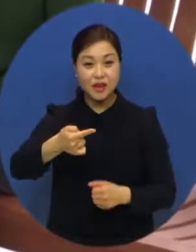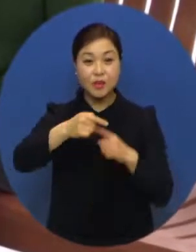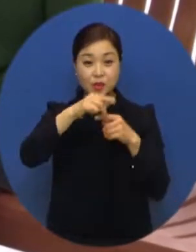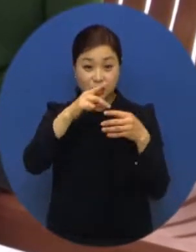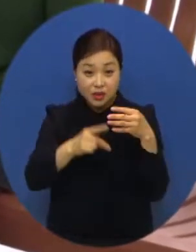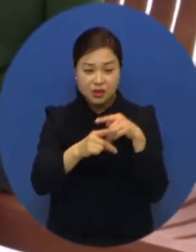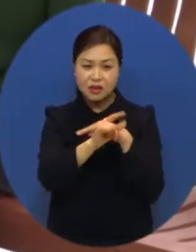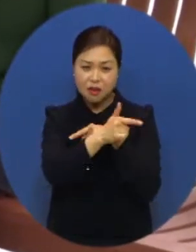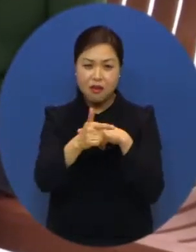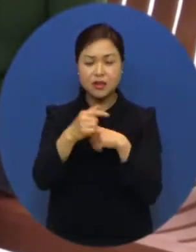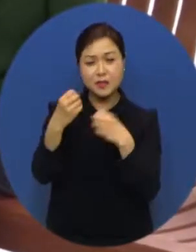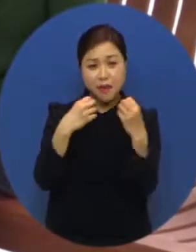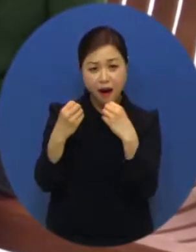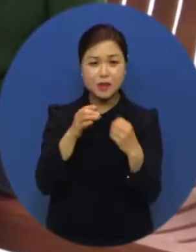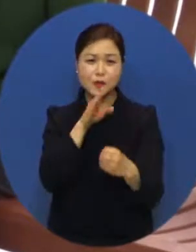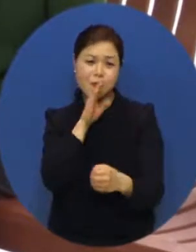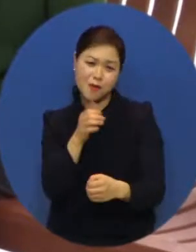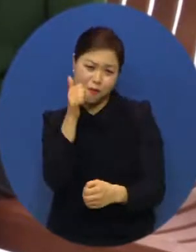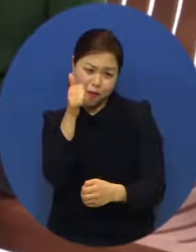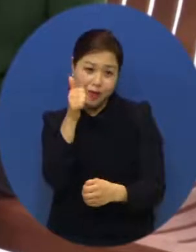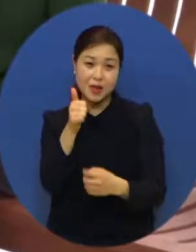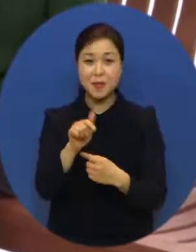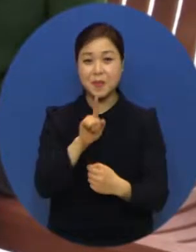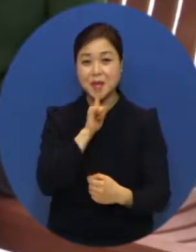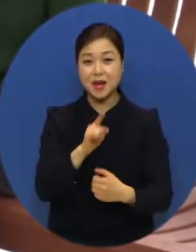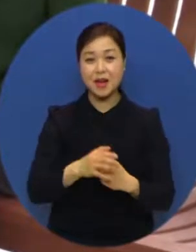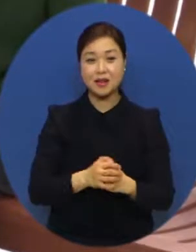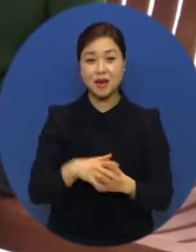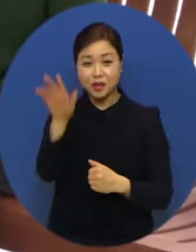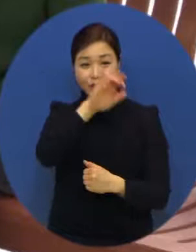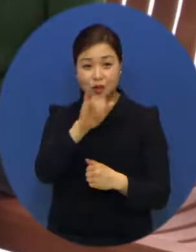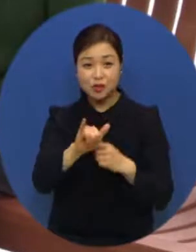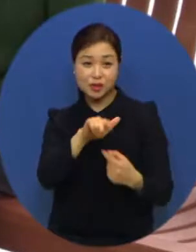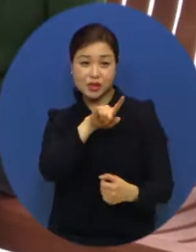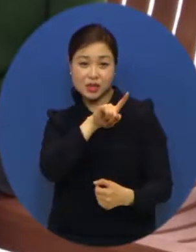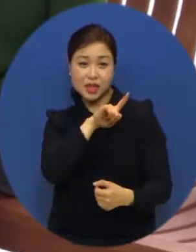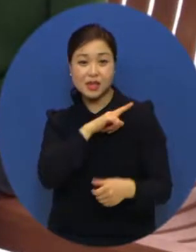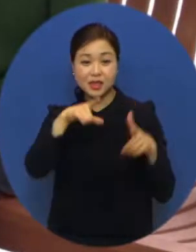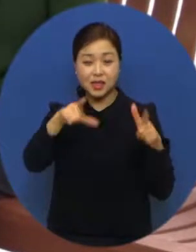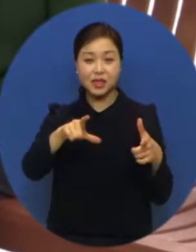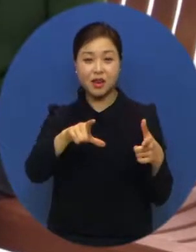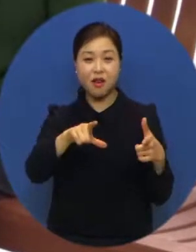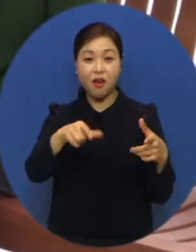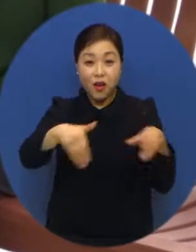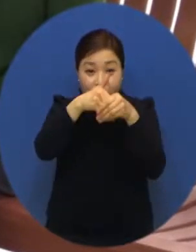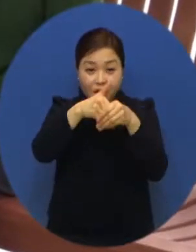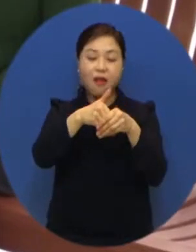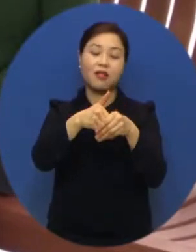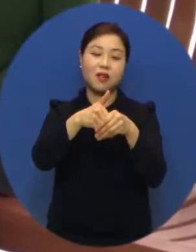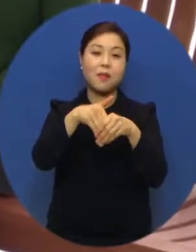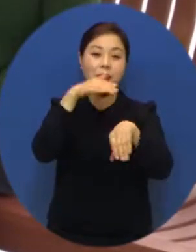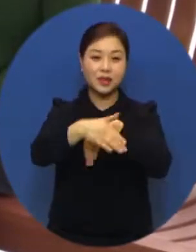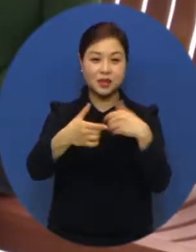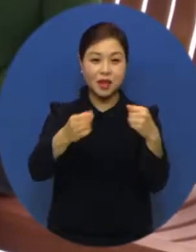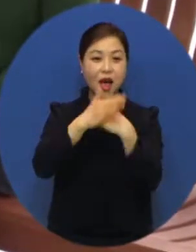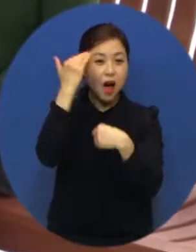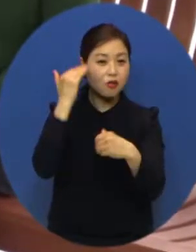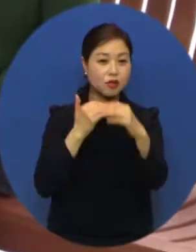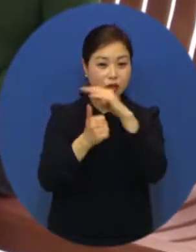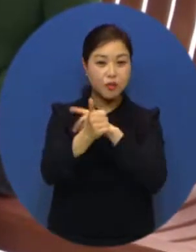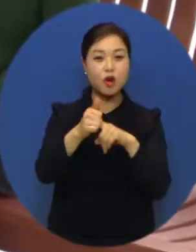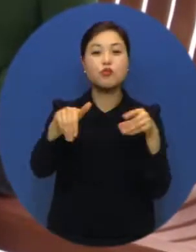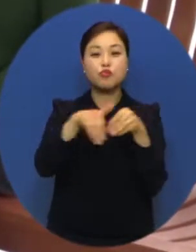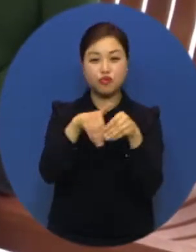네, 끊이질 않더라고요. 네. 전국 최고 지역협력형 사업에도 선정이 됐었고 네. 한국을 대표하는 그야말로 문화 프로젝트다.